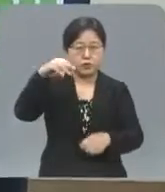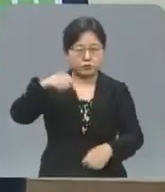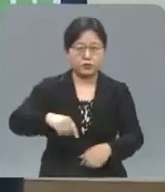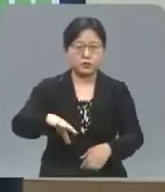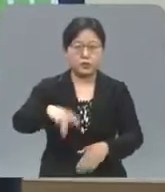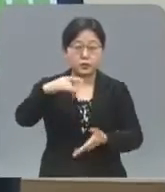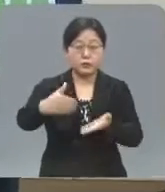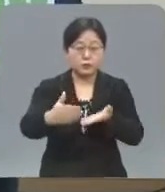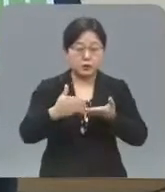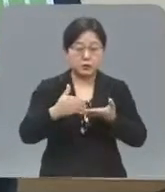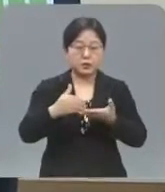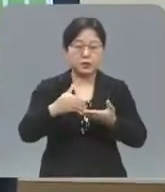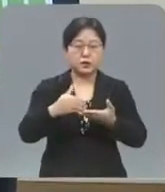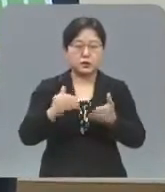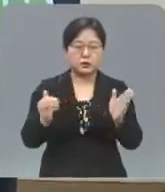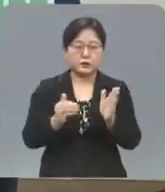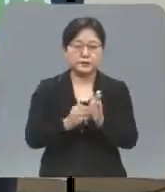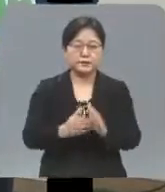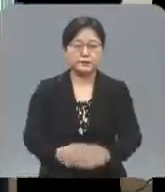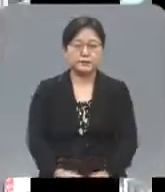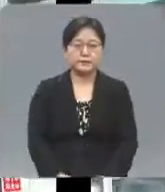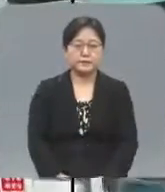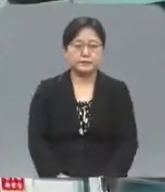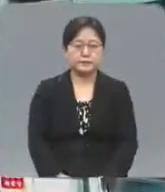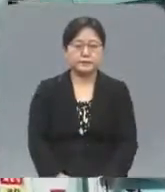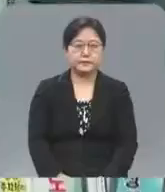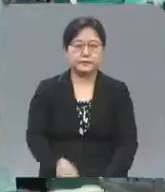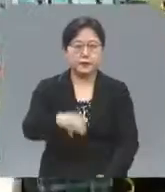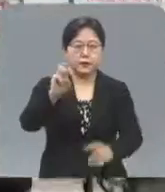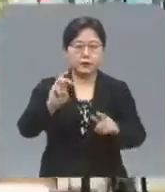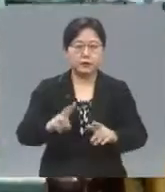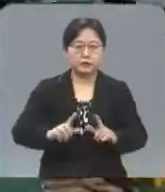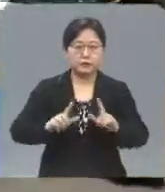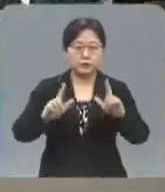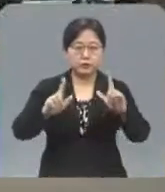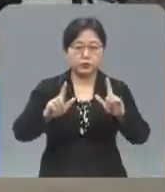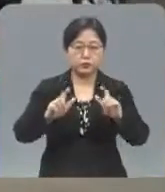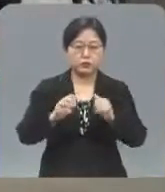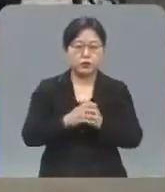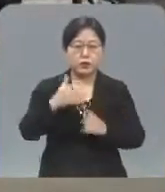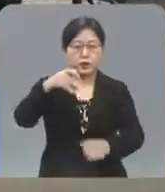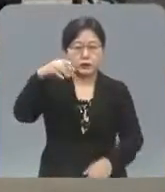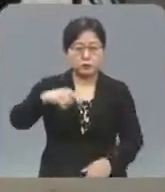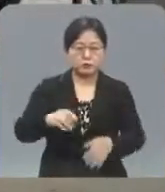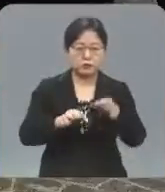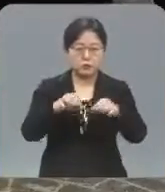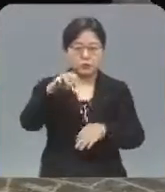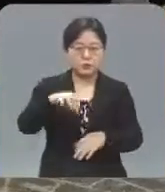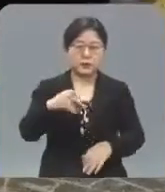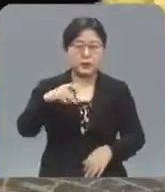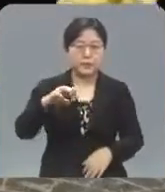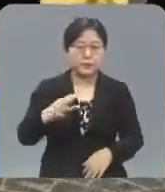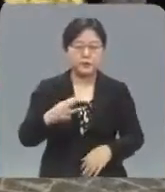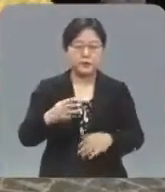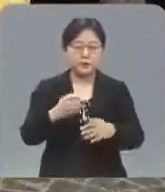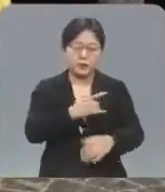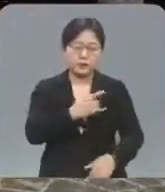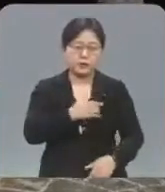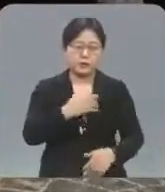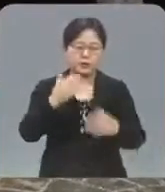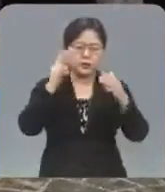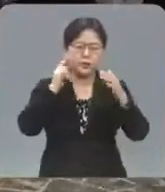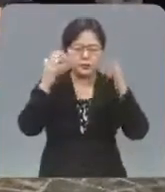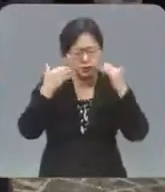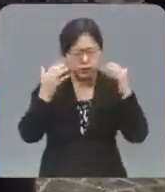자매결연 의사를 전달함에 따라 이뤄졌습니다. 광주시 동구가 남광주시장에서 새마을 회원들과 함께 폭염에